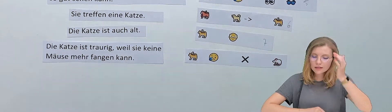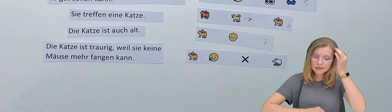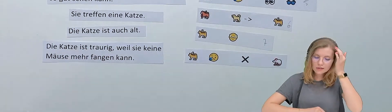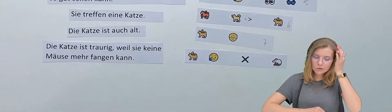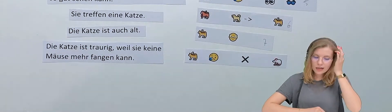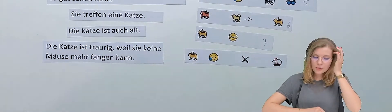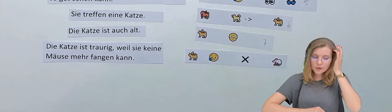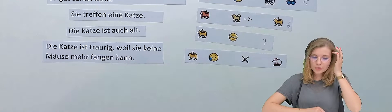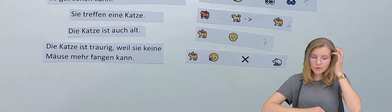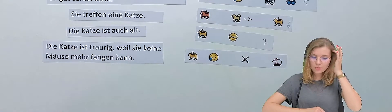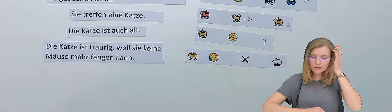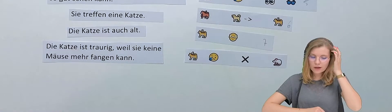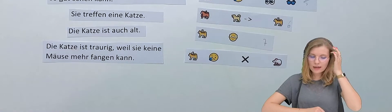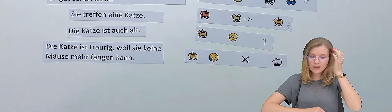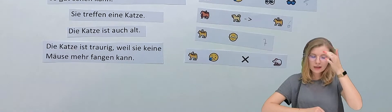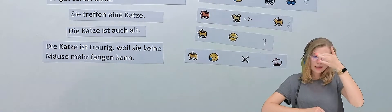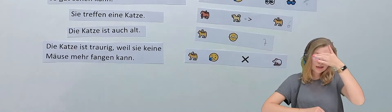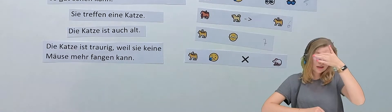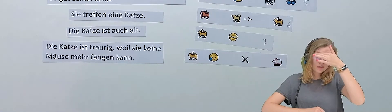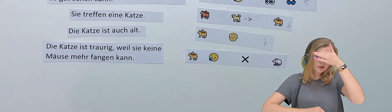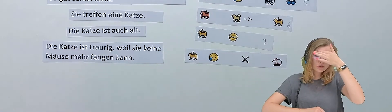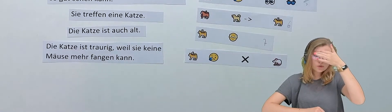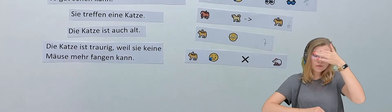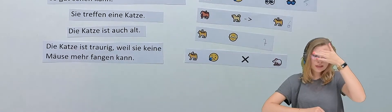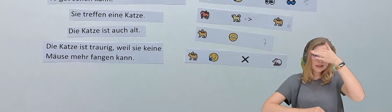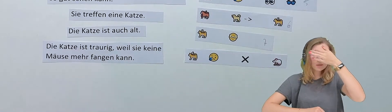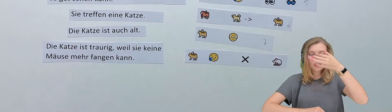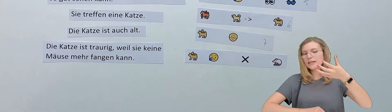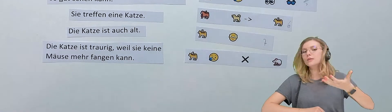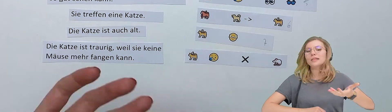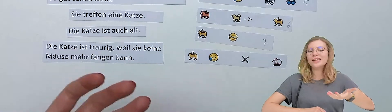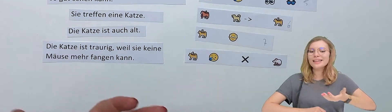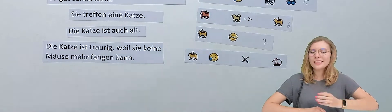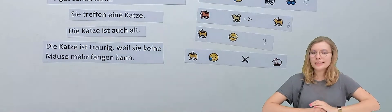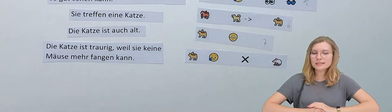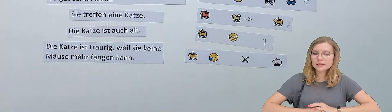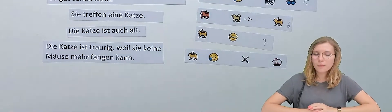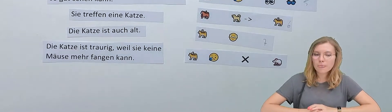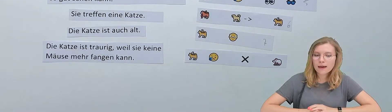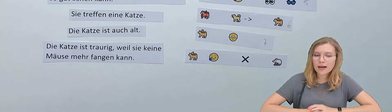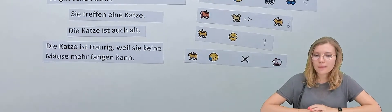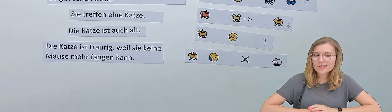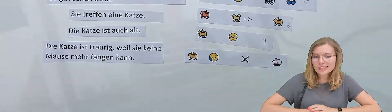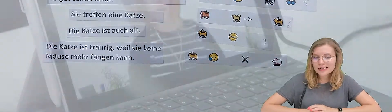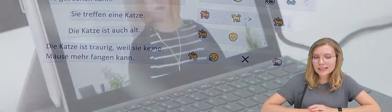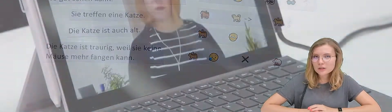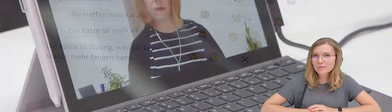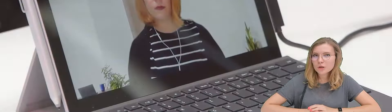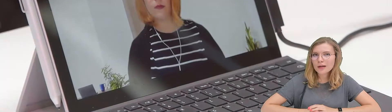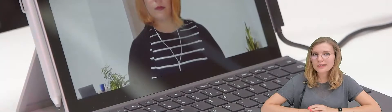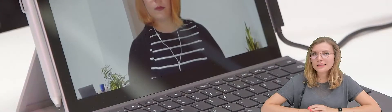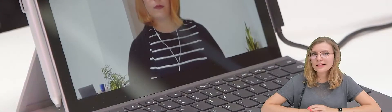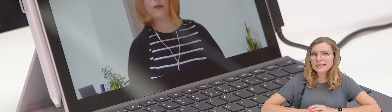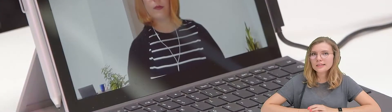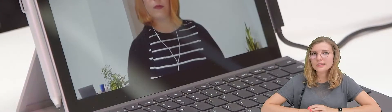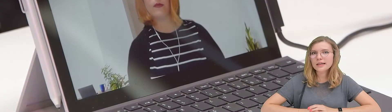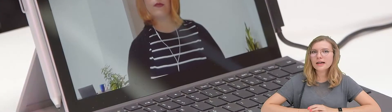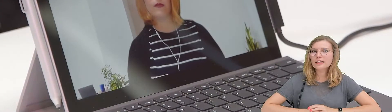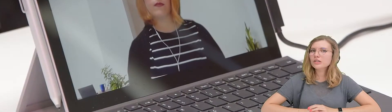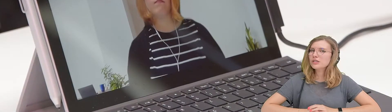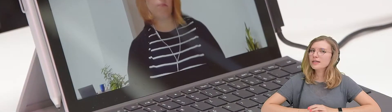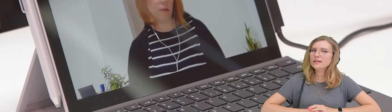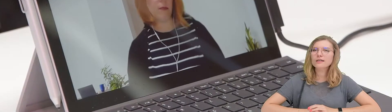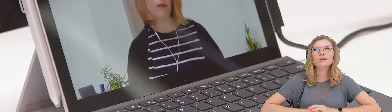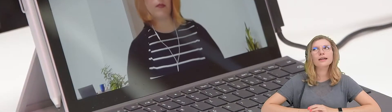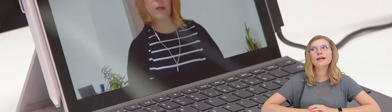eine total coole Methode, weil in vielen Schulfächern behandelt man ja Texte. Also ich denke da jetzt zum Beispiel an Gedichte, ich denke